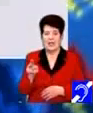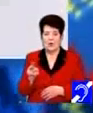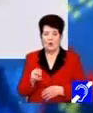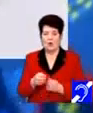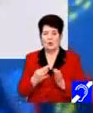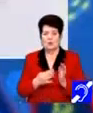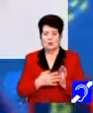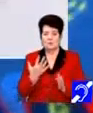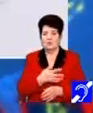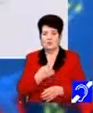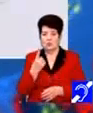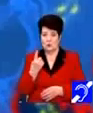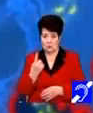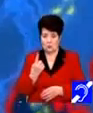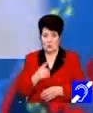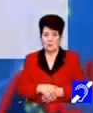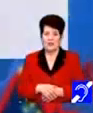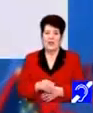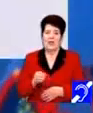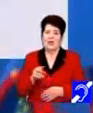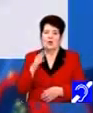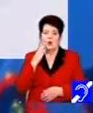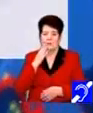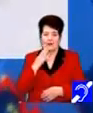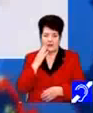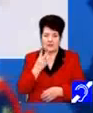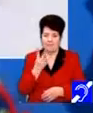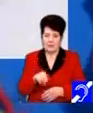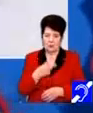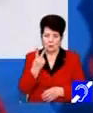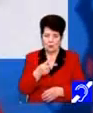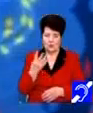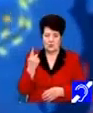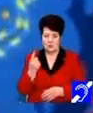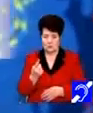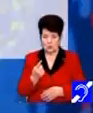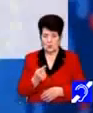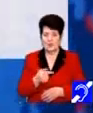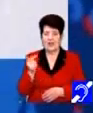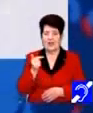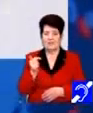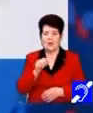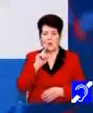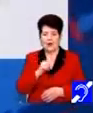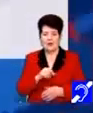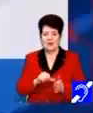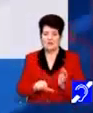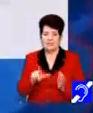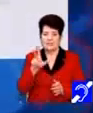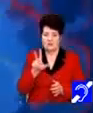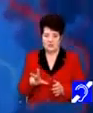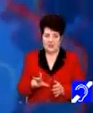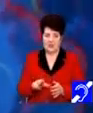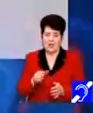la 19 lei și 51 de bani. Leul românesc va fi cotat la 4 lei și 21 de bani, iar hrivna ucraineană va avea valoarea de